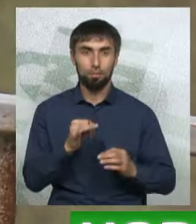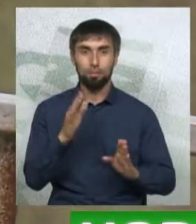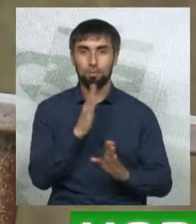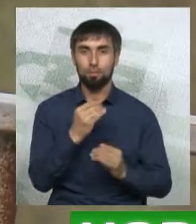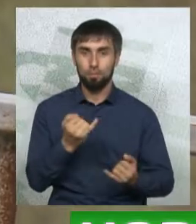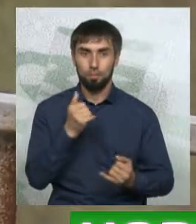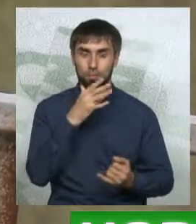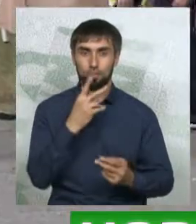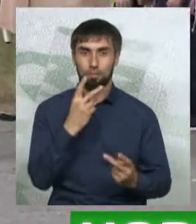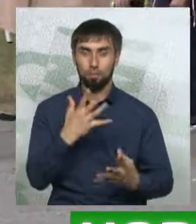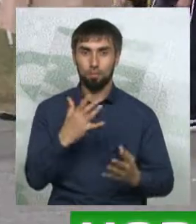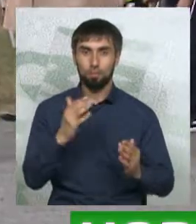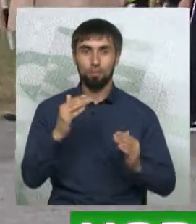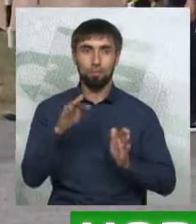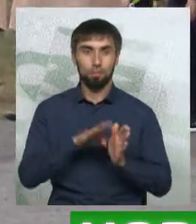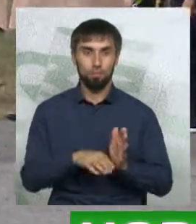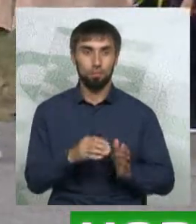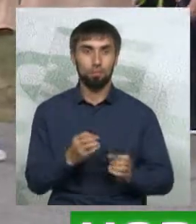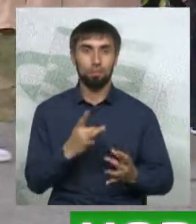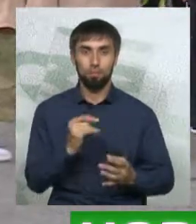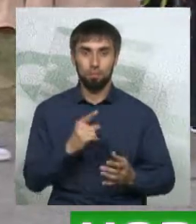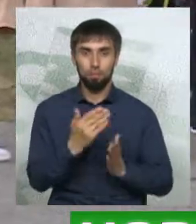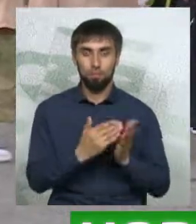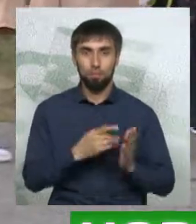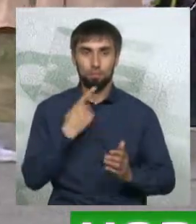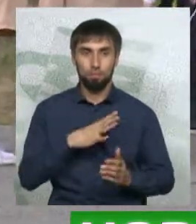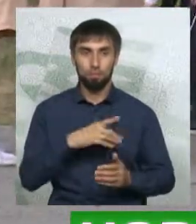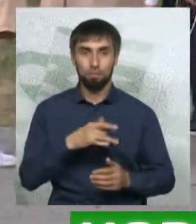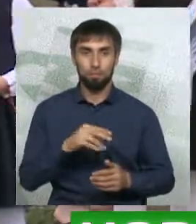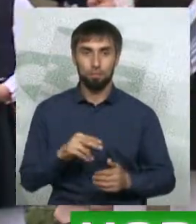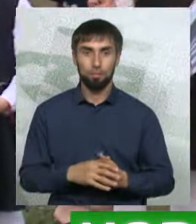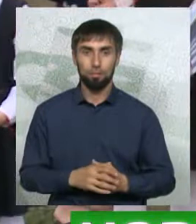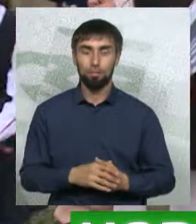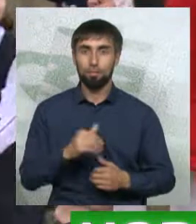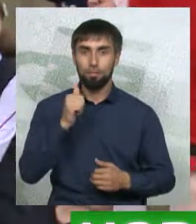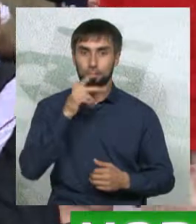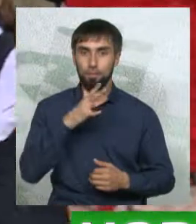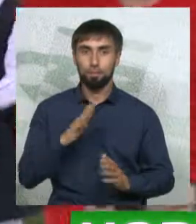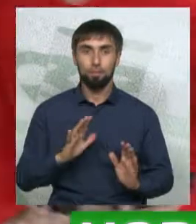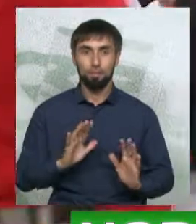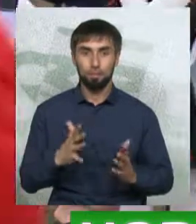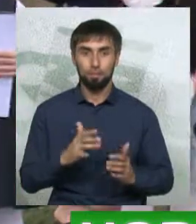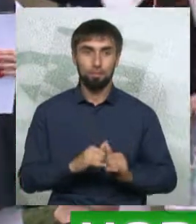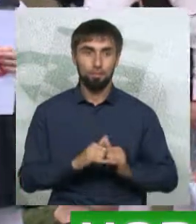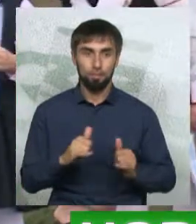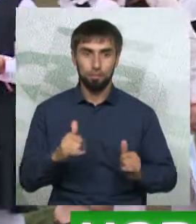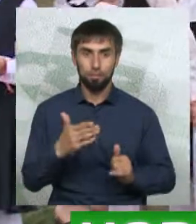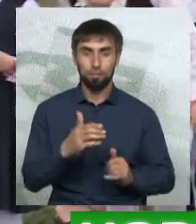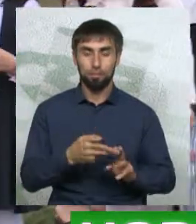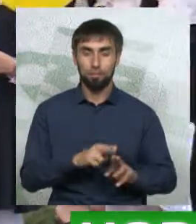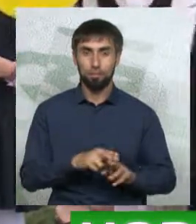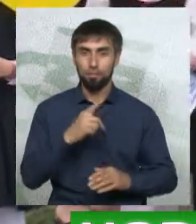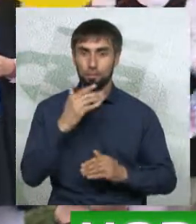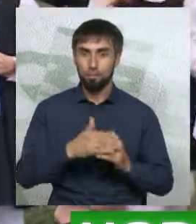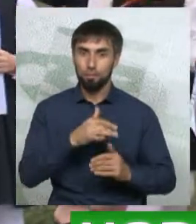погоду. Когда видимость ухудшается в разы, приводят статистику инспекторы ГИБДД. Когда происходит увеличение, это особенно ближе